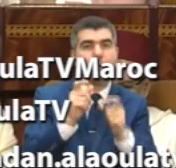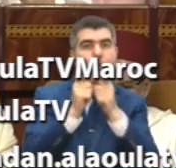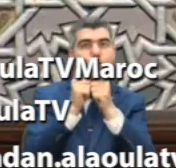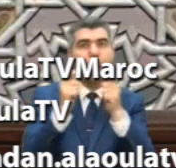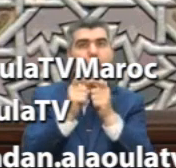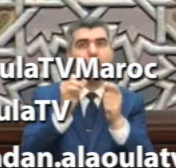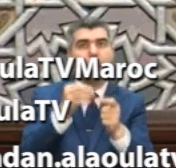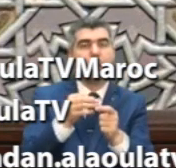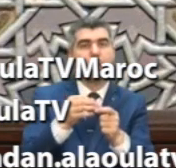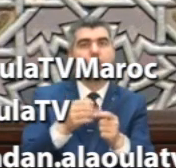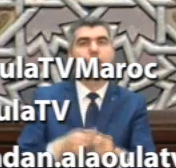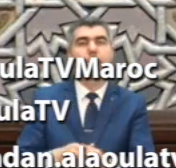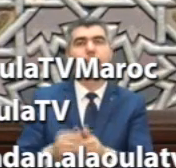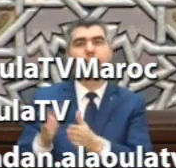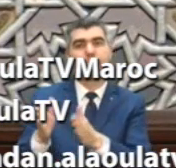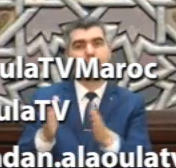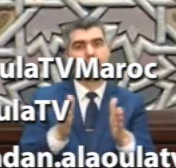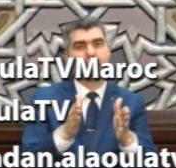شكرا.